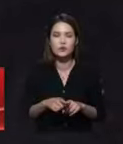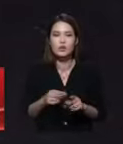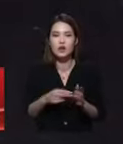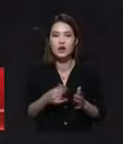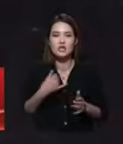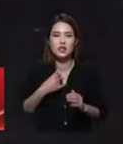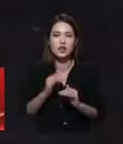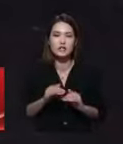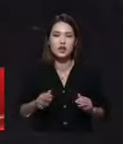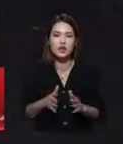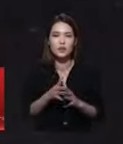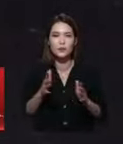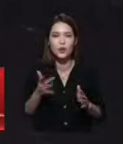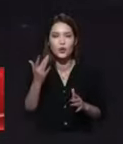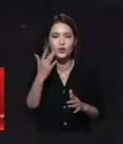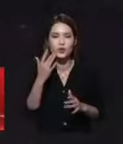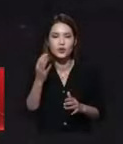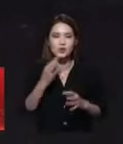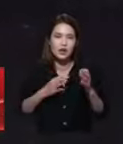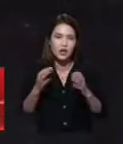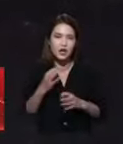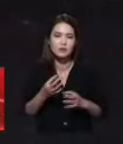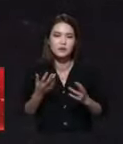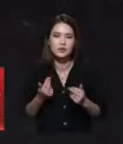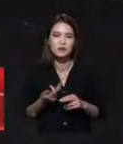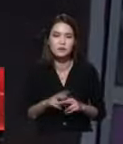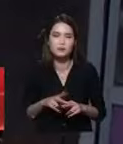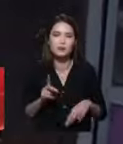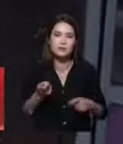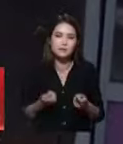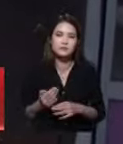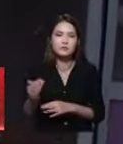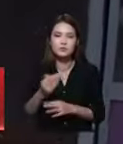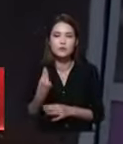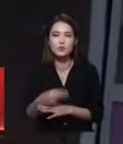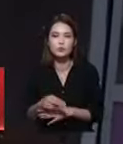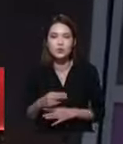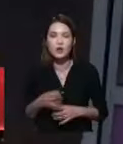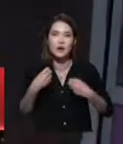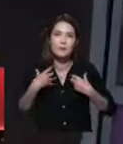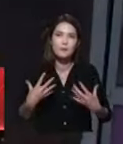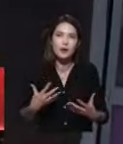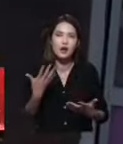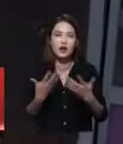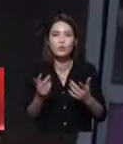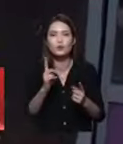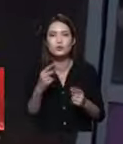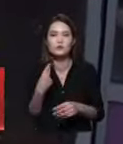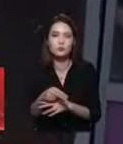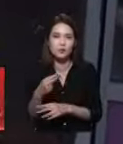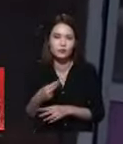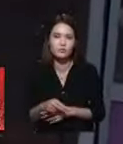дети больше любят домашнюю выпечку, поэтому мы печем сами в основном. Мы покупаем, когда праздники, когда детки что-то такое просят, то,